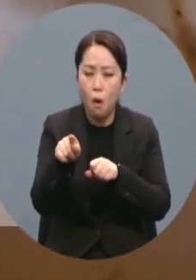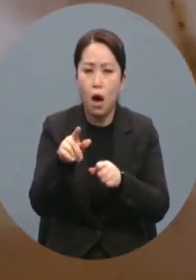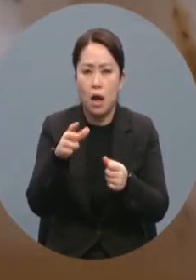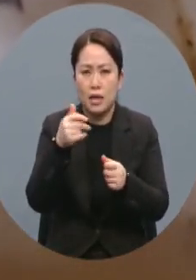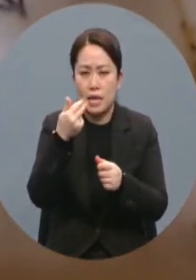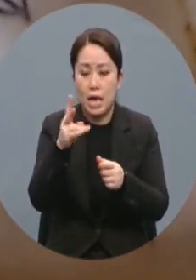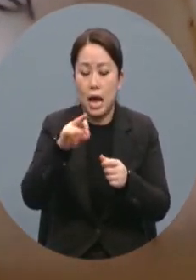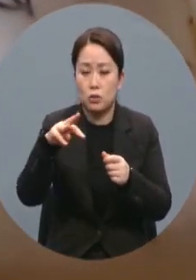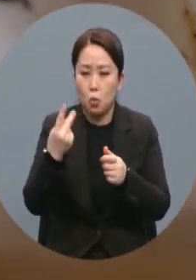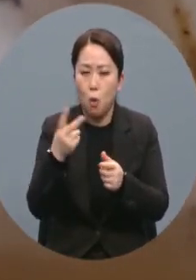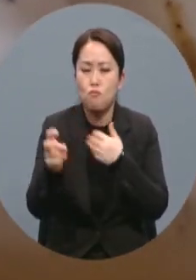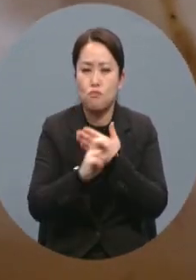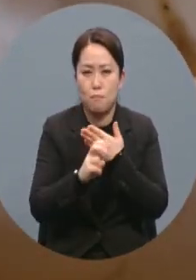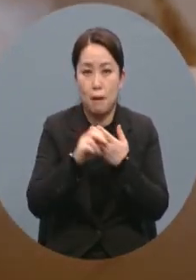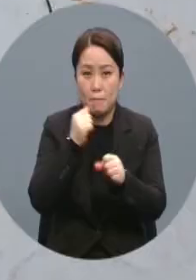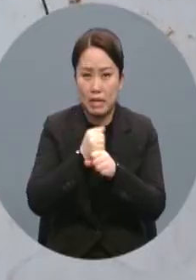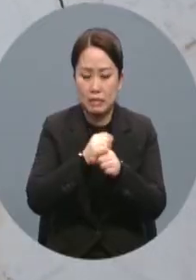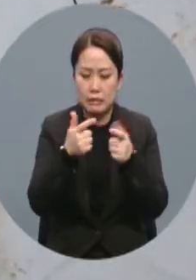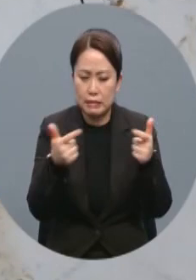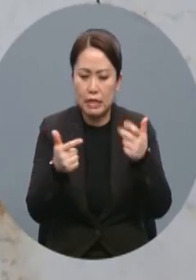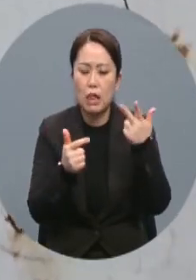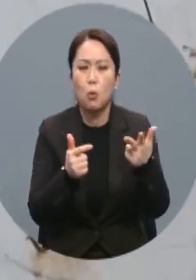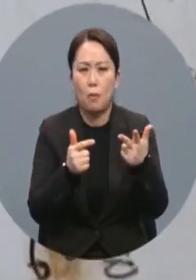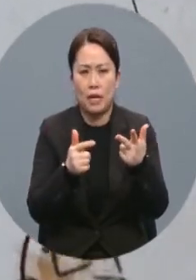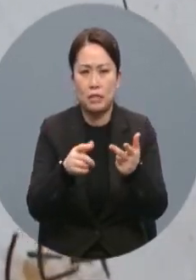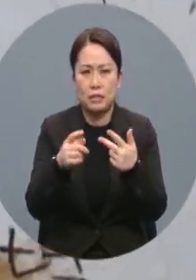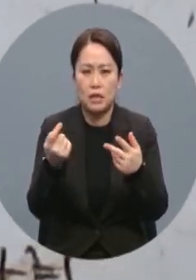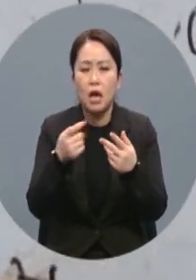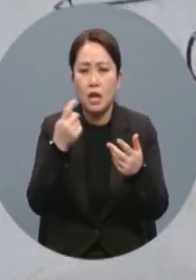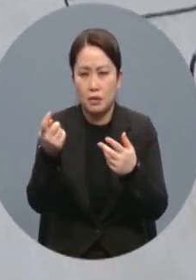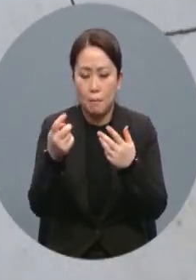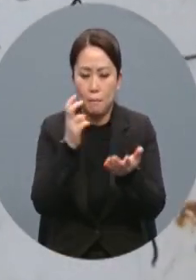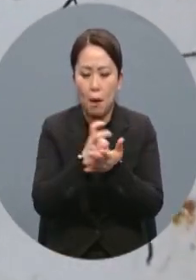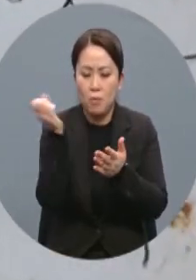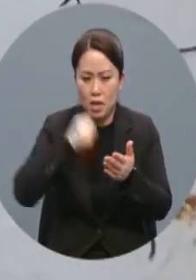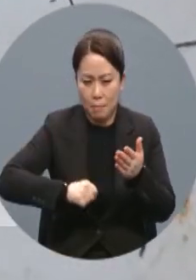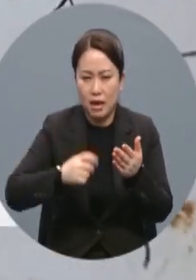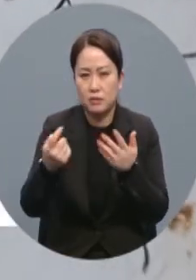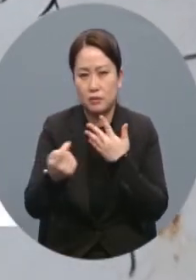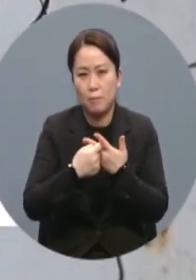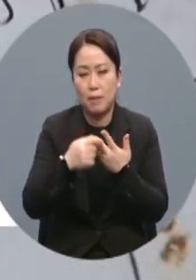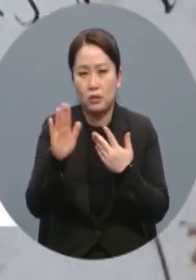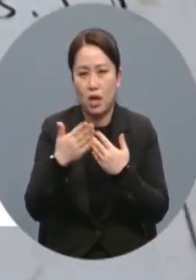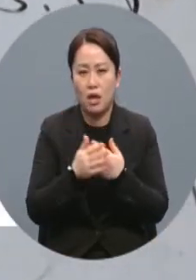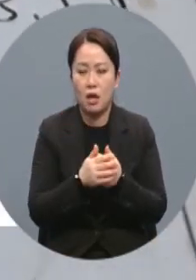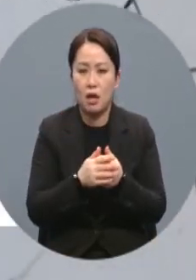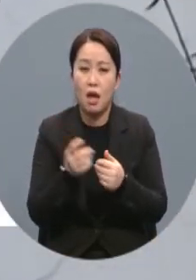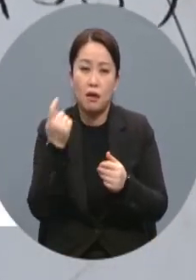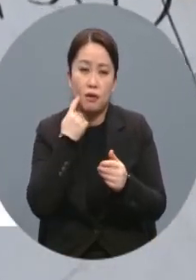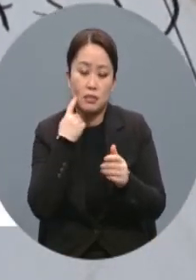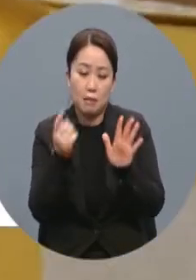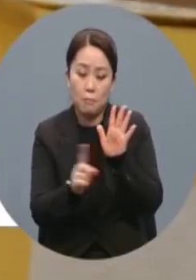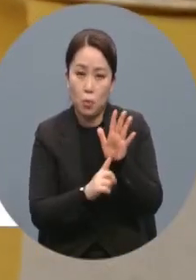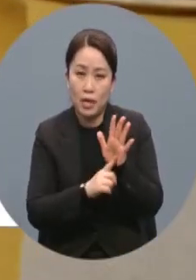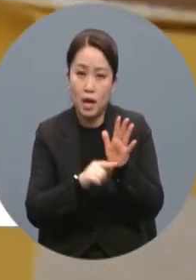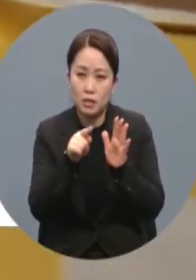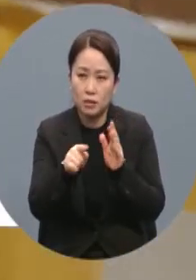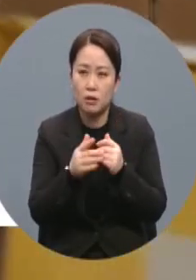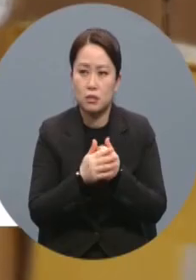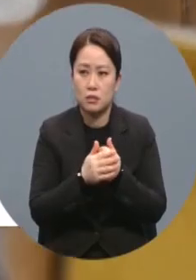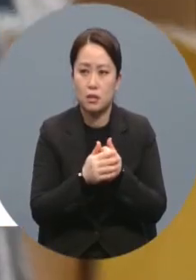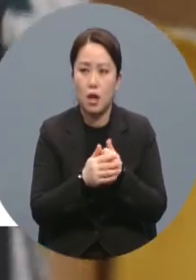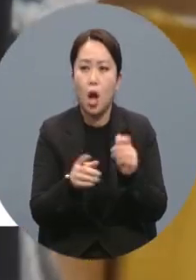7가지의 현행법 위반 사실이 적발됐습니다 원료를 거짓으로 표기하는 부분들은 이제 표시광고